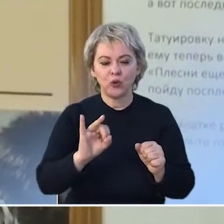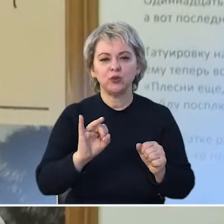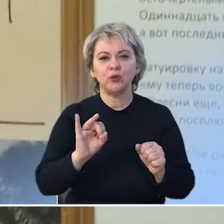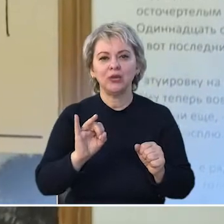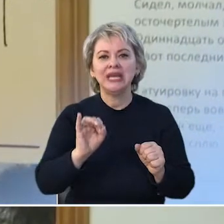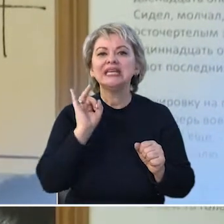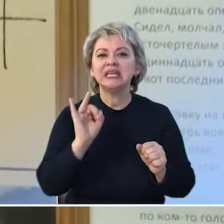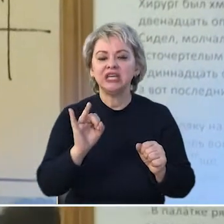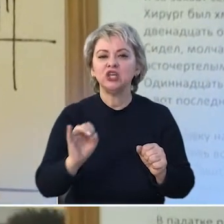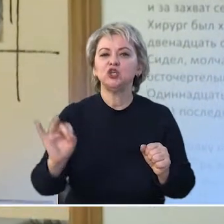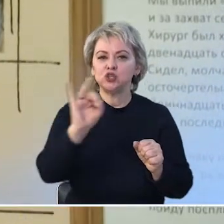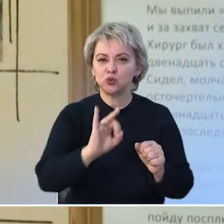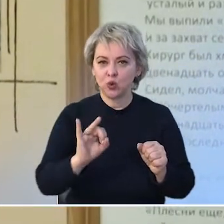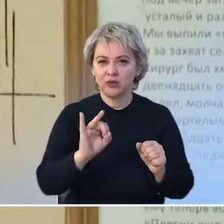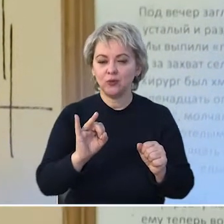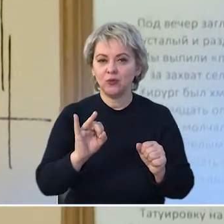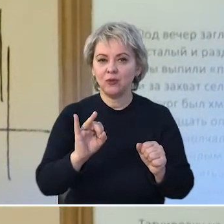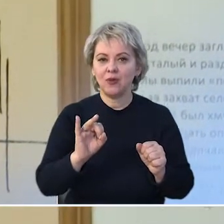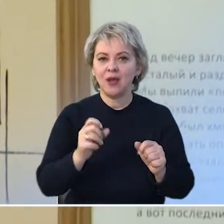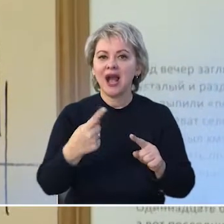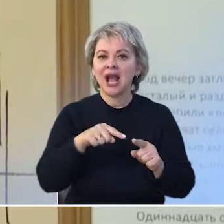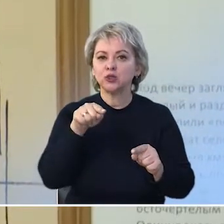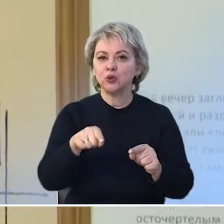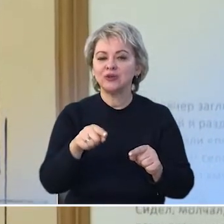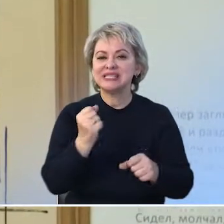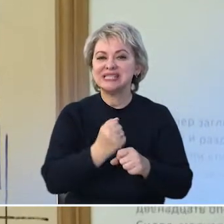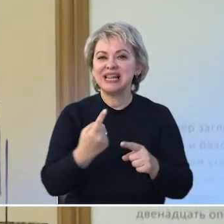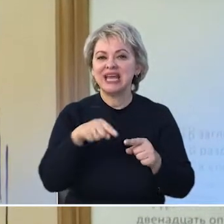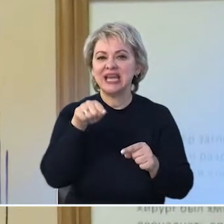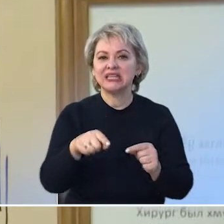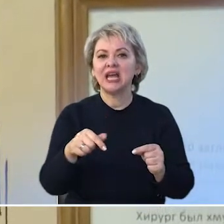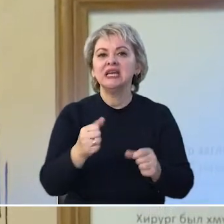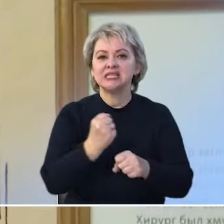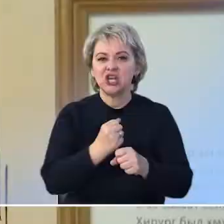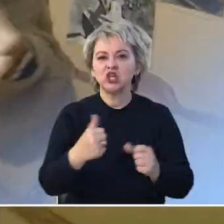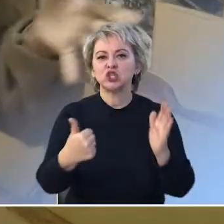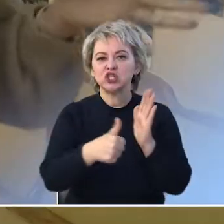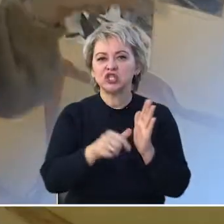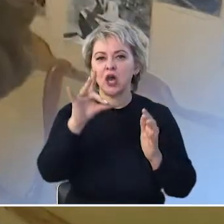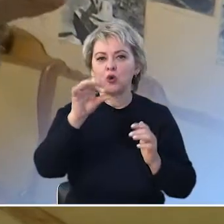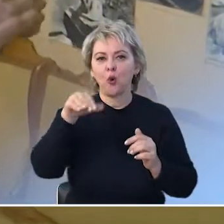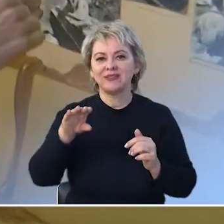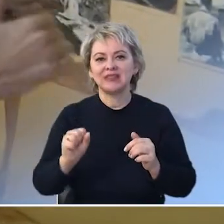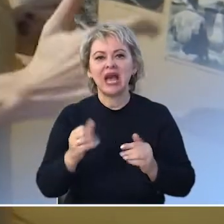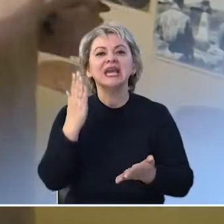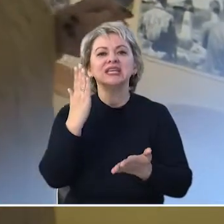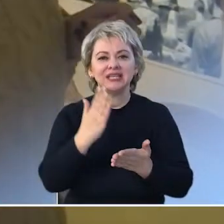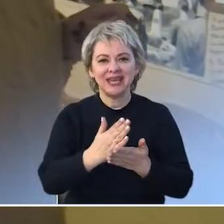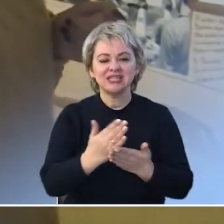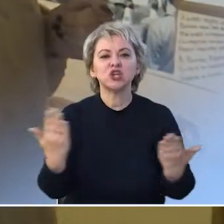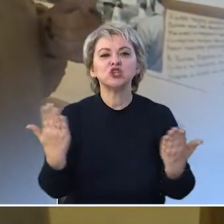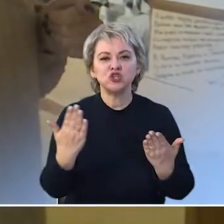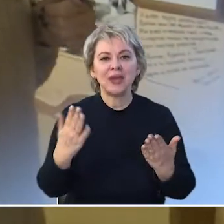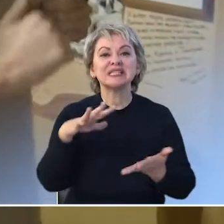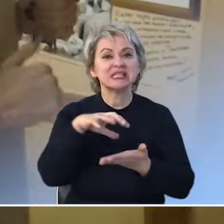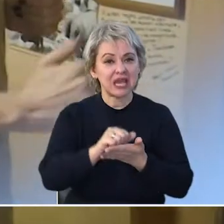историю, и историю, которую сделала вот эта самая 6-я рота. В общем,